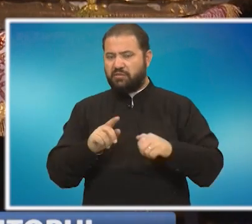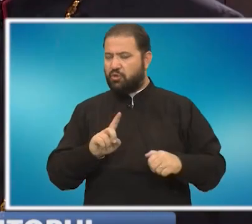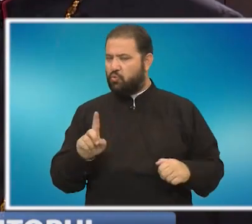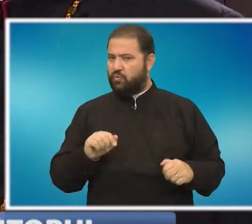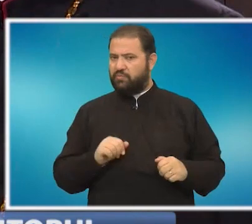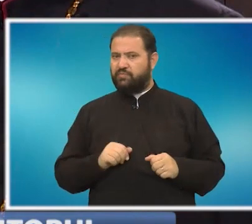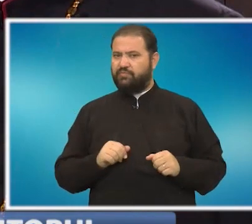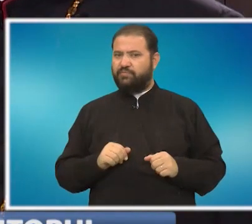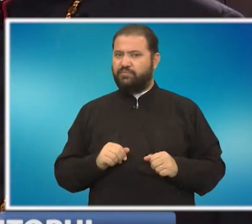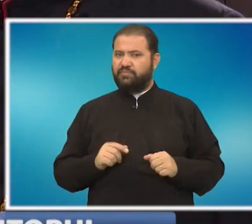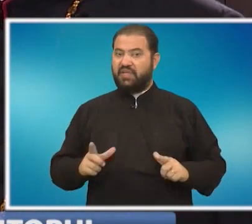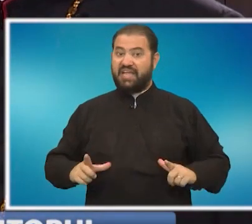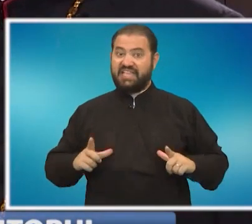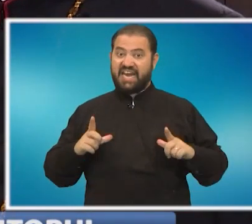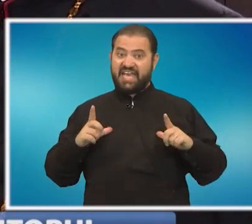Nu, ci